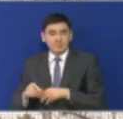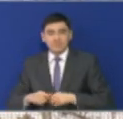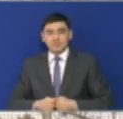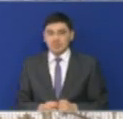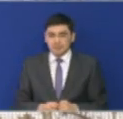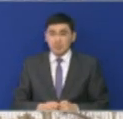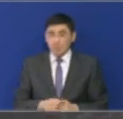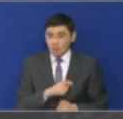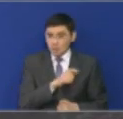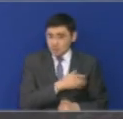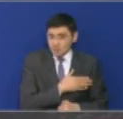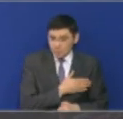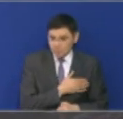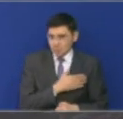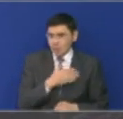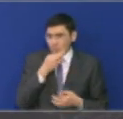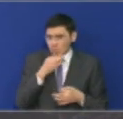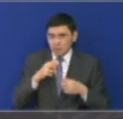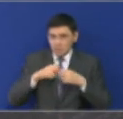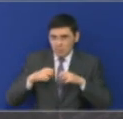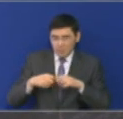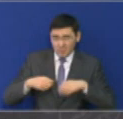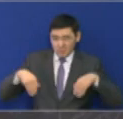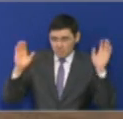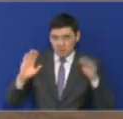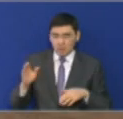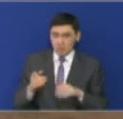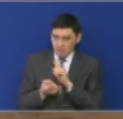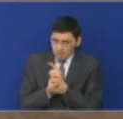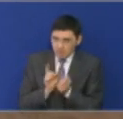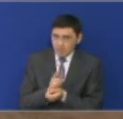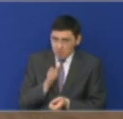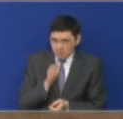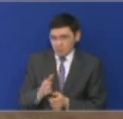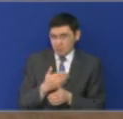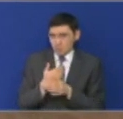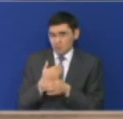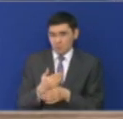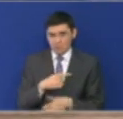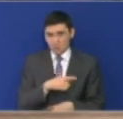халықтың басына іс түскенде қиындықтан жасқанбай, қолдау көрсетуге қай кезде де дайын